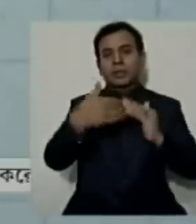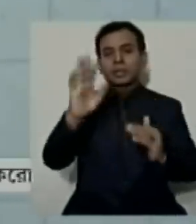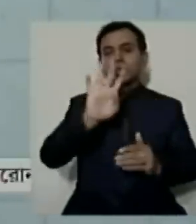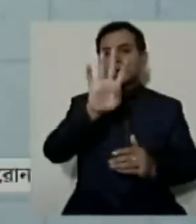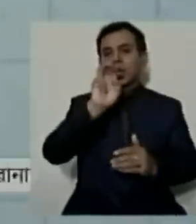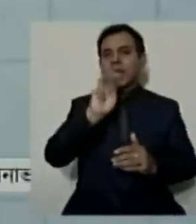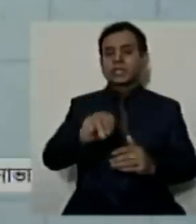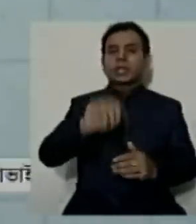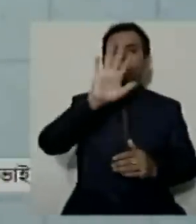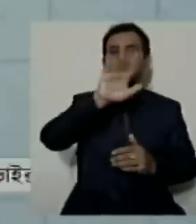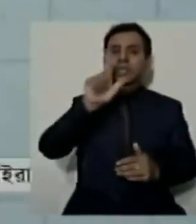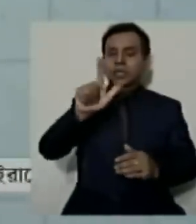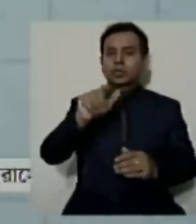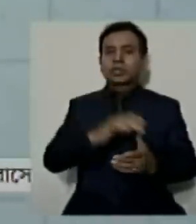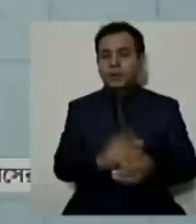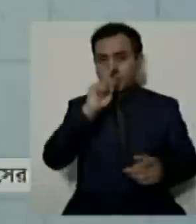93,169 জন।